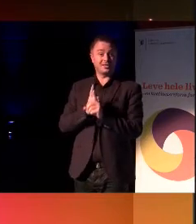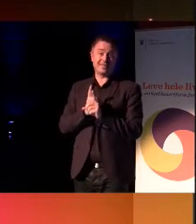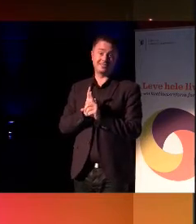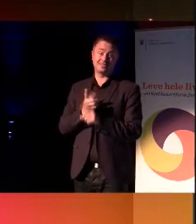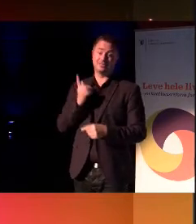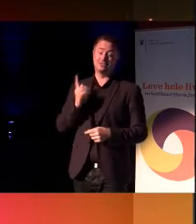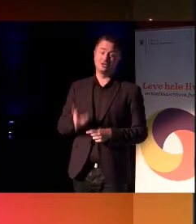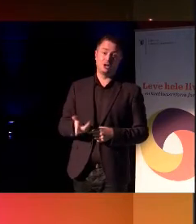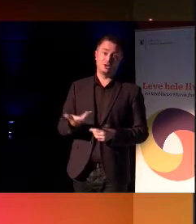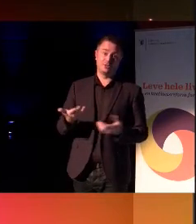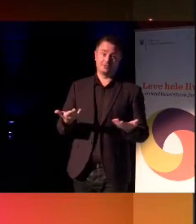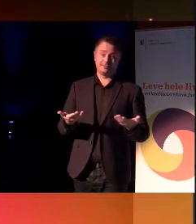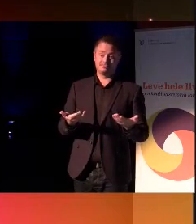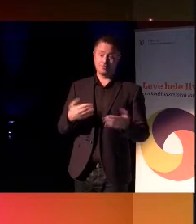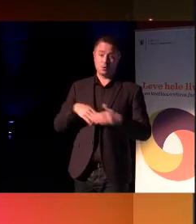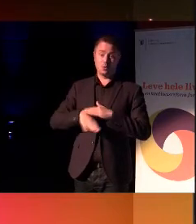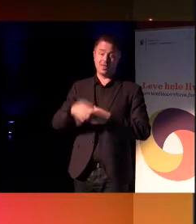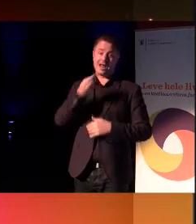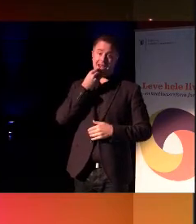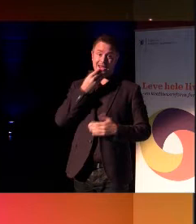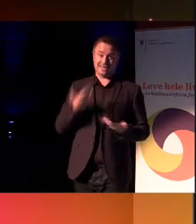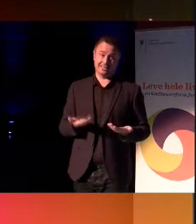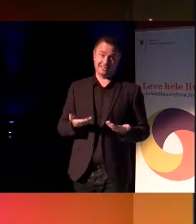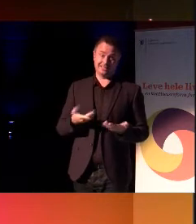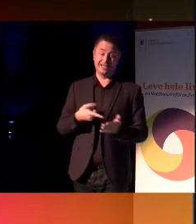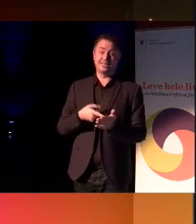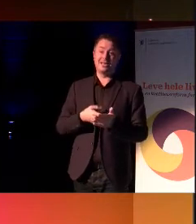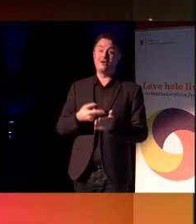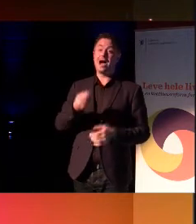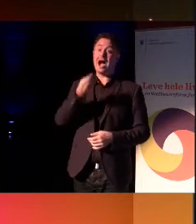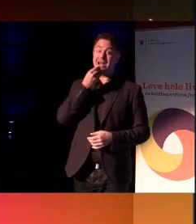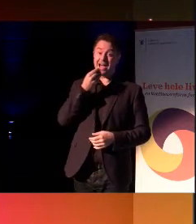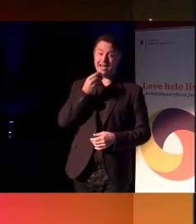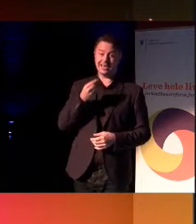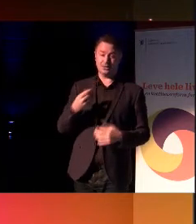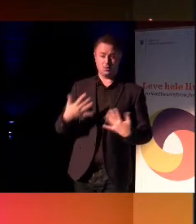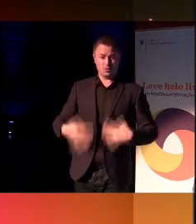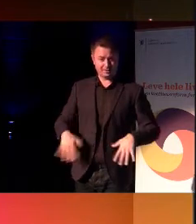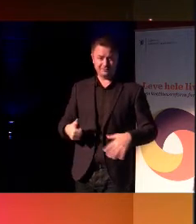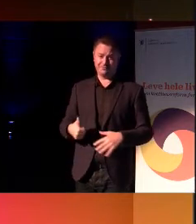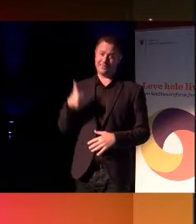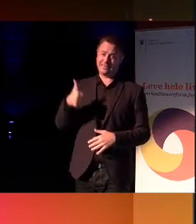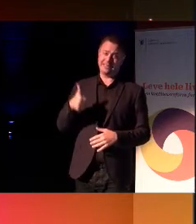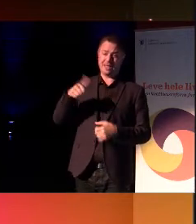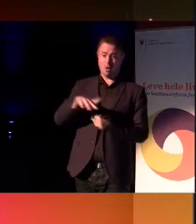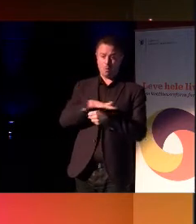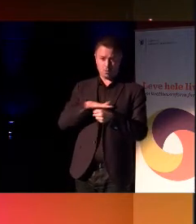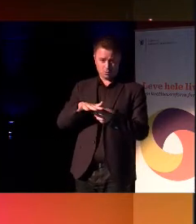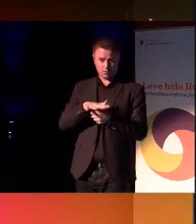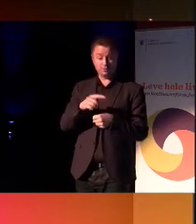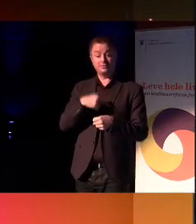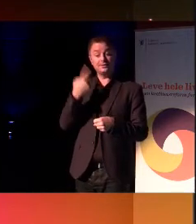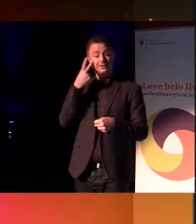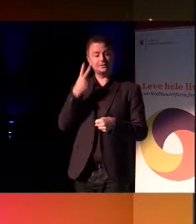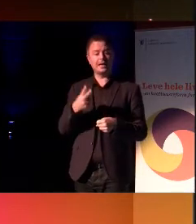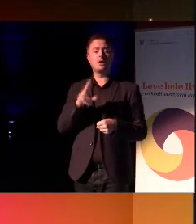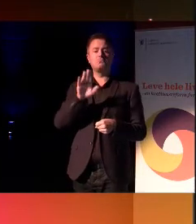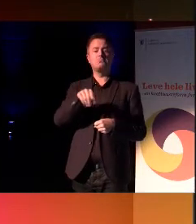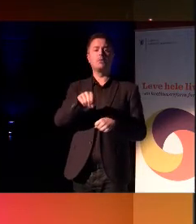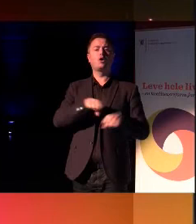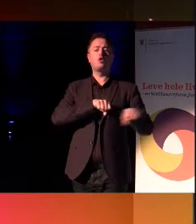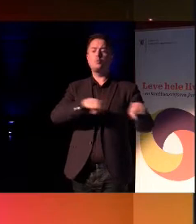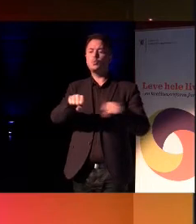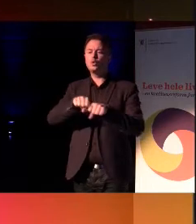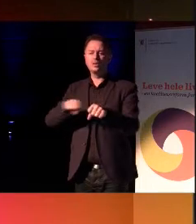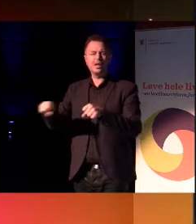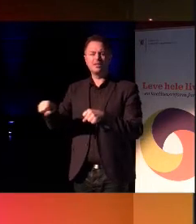type uhell. Så ernæring er et helt sentralt område, og der har vi sett svikt både i kommunene, men også